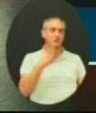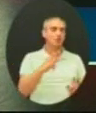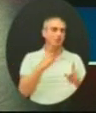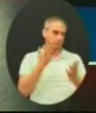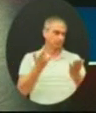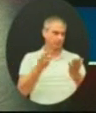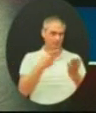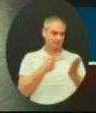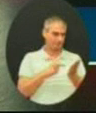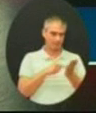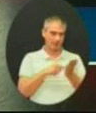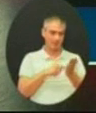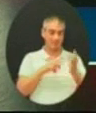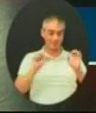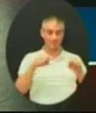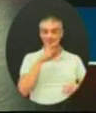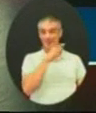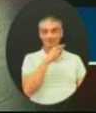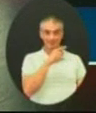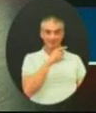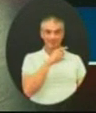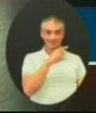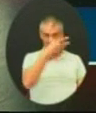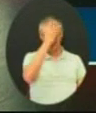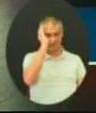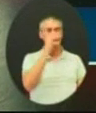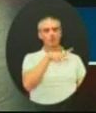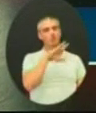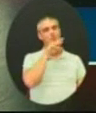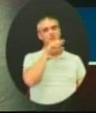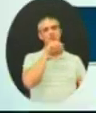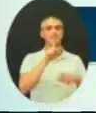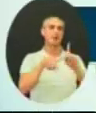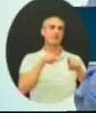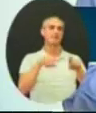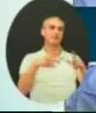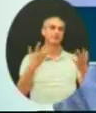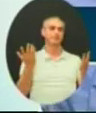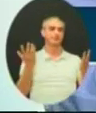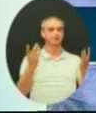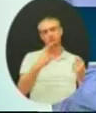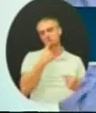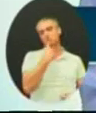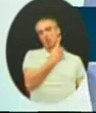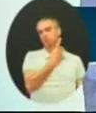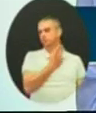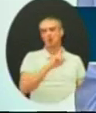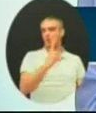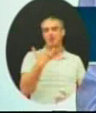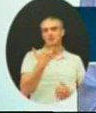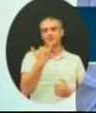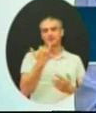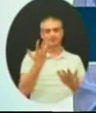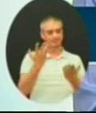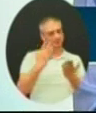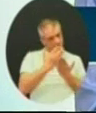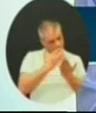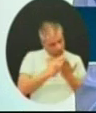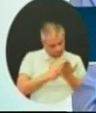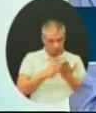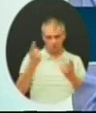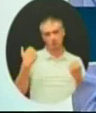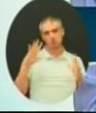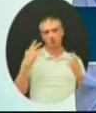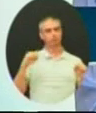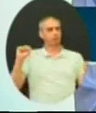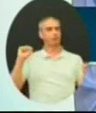וזה גם נובע מזה שהנשיא הזה הוא מדבר לפעמים כפי רצונו, הוא לא הולך לפי איזשהו סקריפט. ספונטני. אבל מה שראינו,